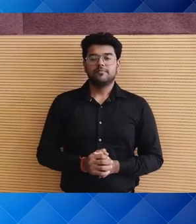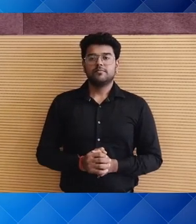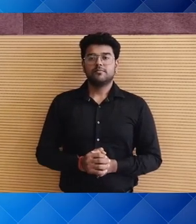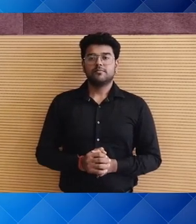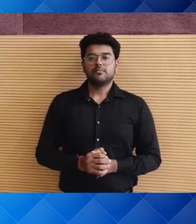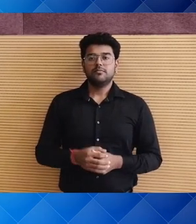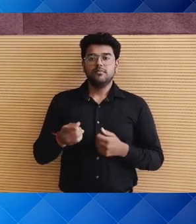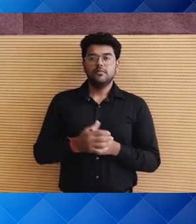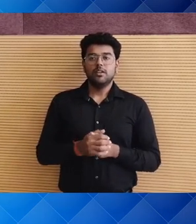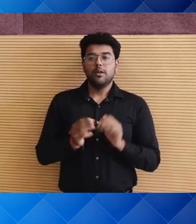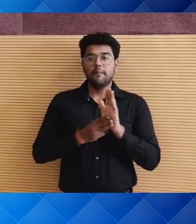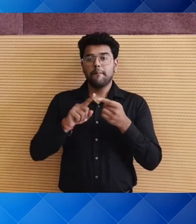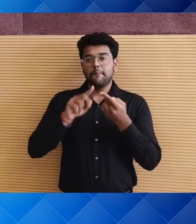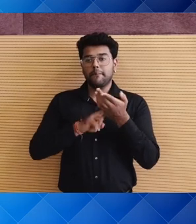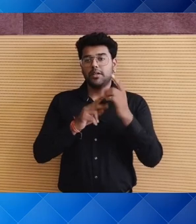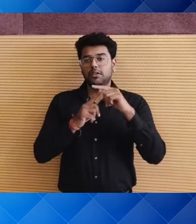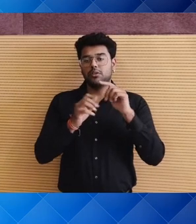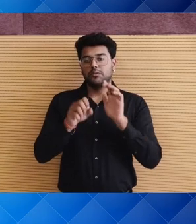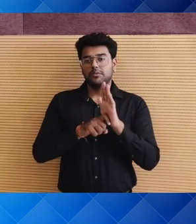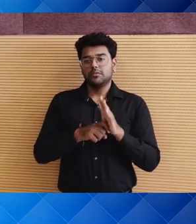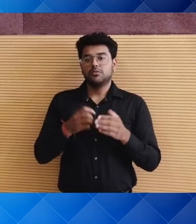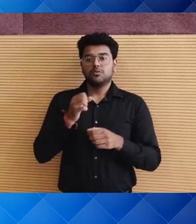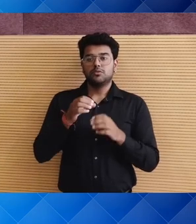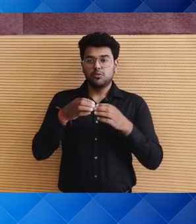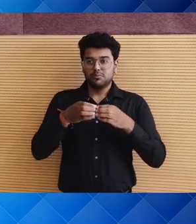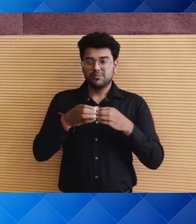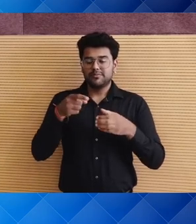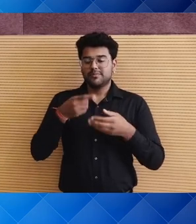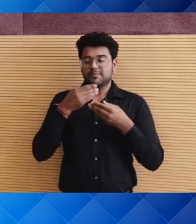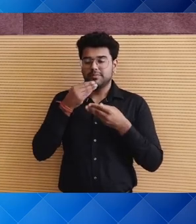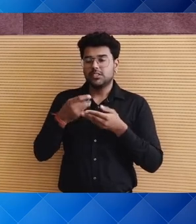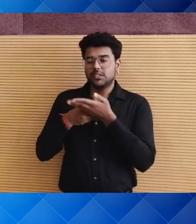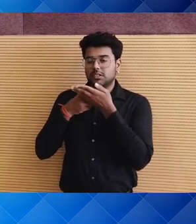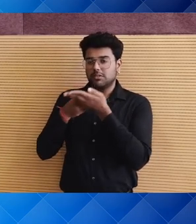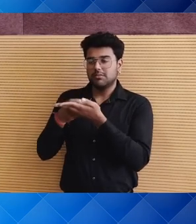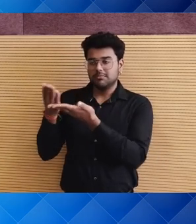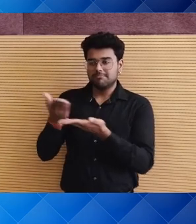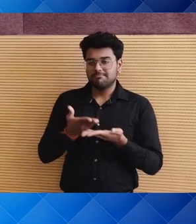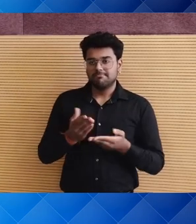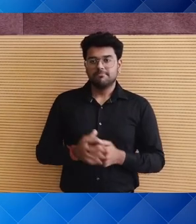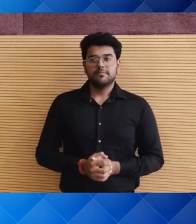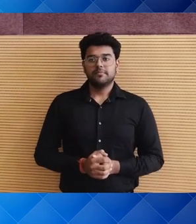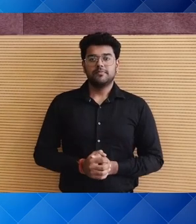एंड द मैंडेट ग्रुप आल्सो आई वुड रिक्वेस्ट प्लीज